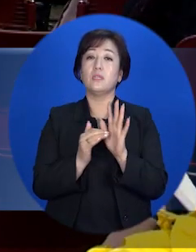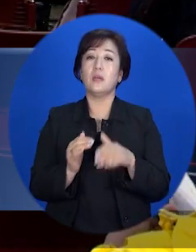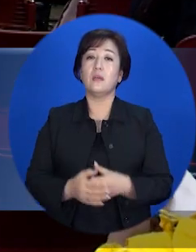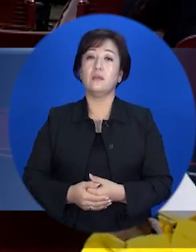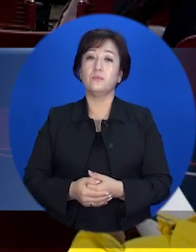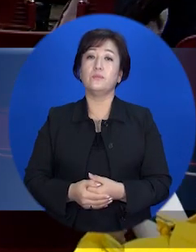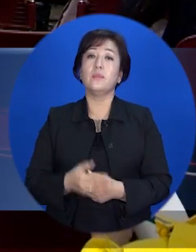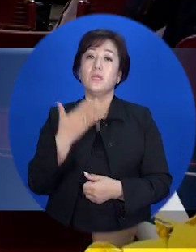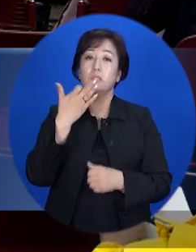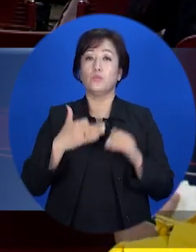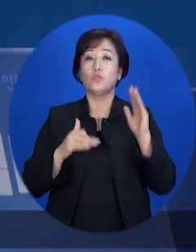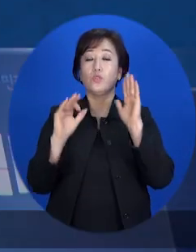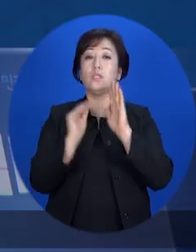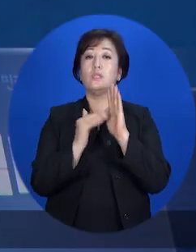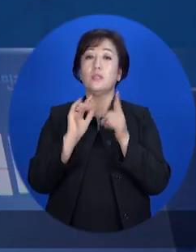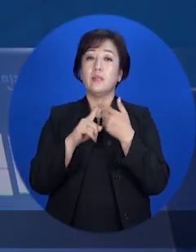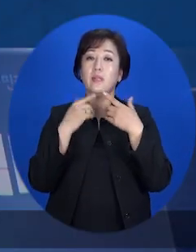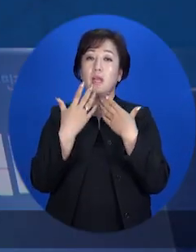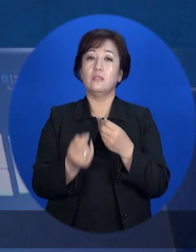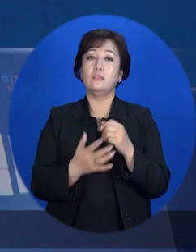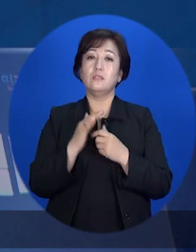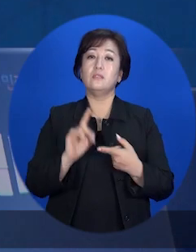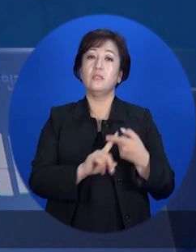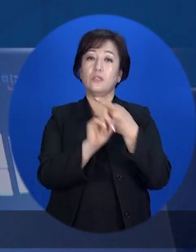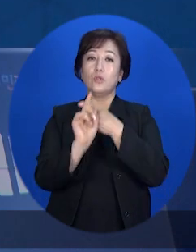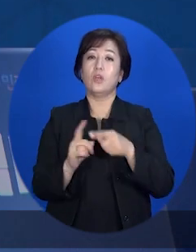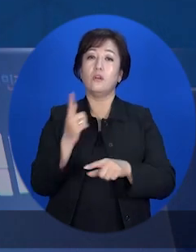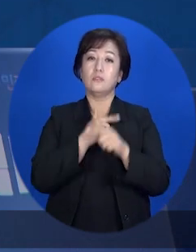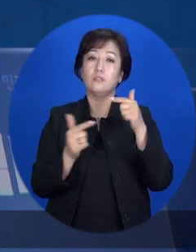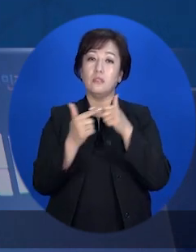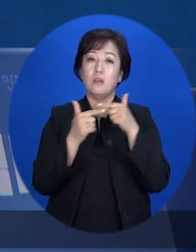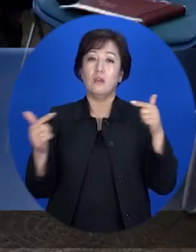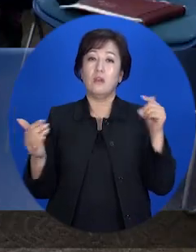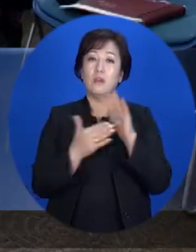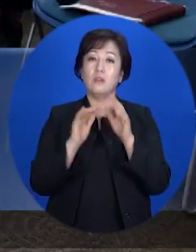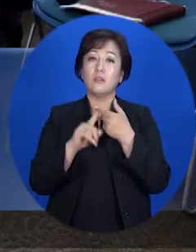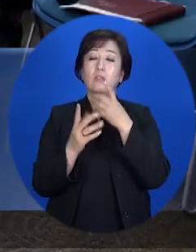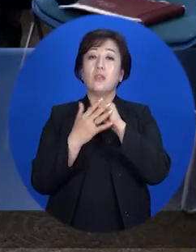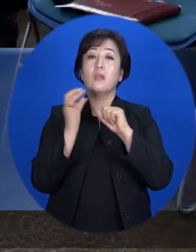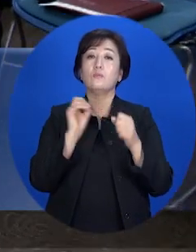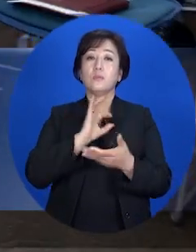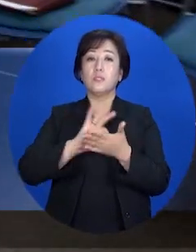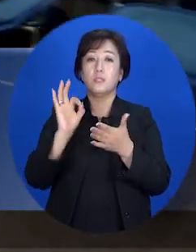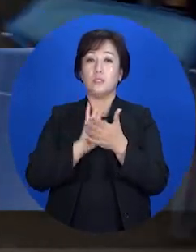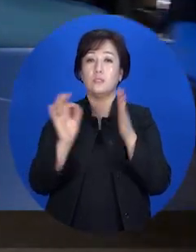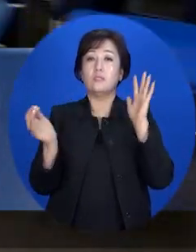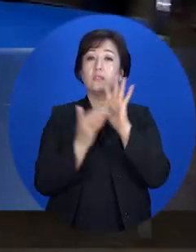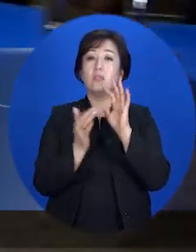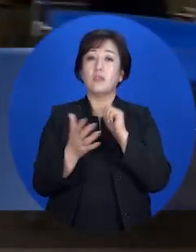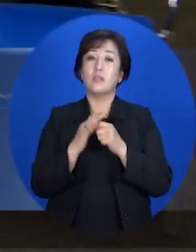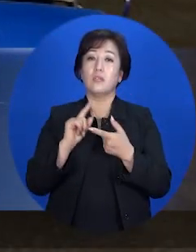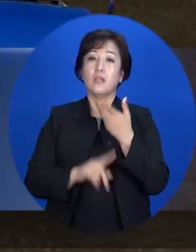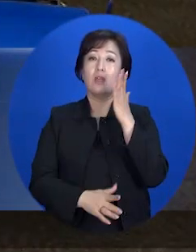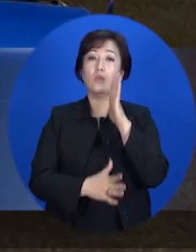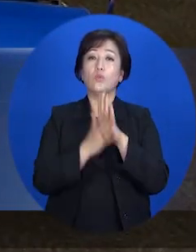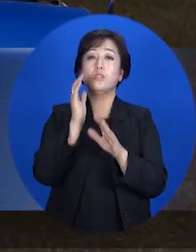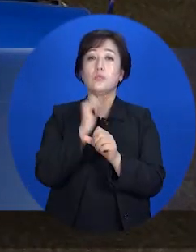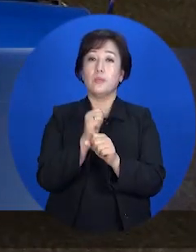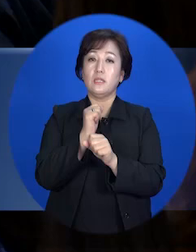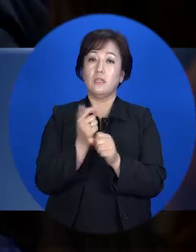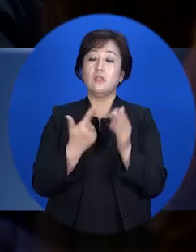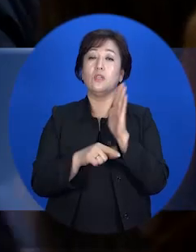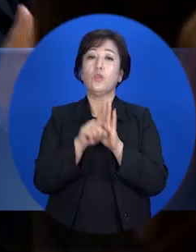지난 19일 안전협력 네트워크 강화와 안전무시 관행 근절 확산을 통한 안전도시 실현을 위해